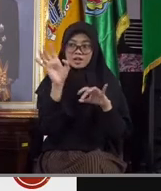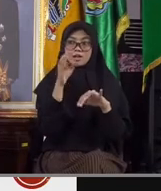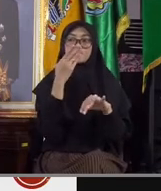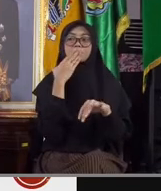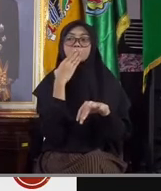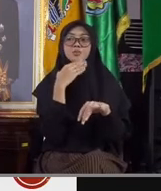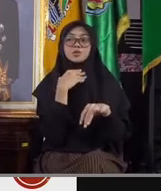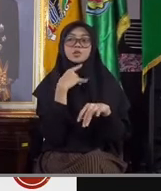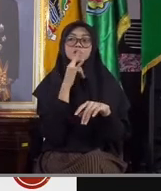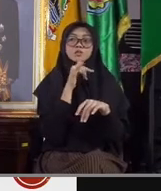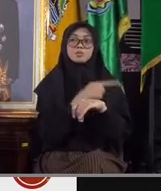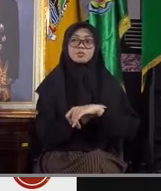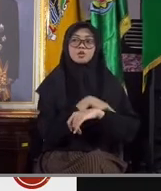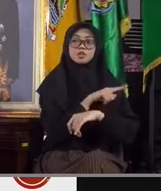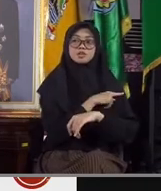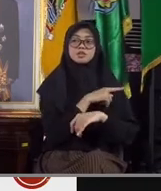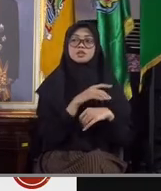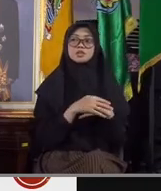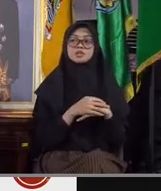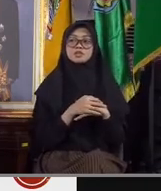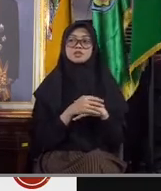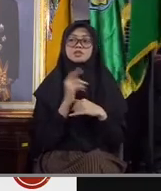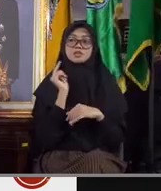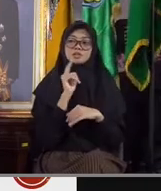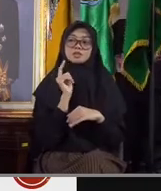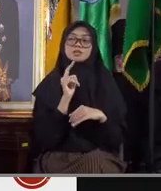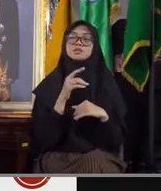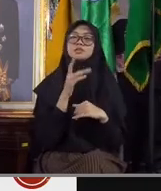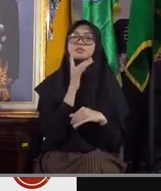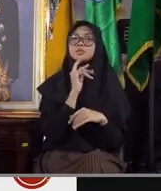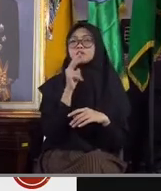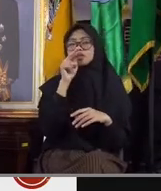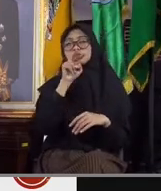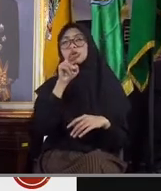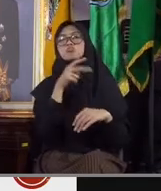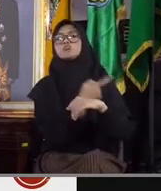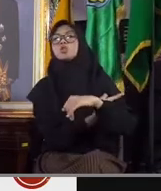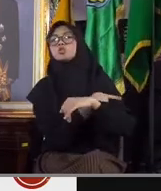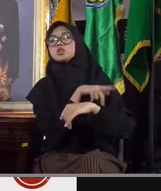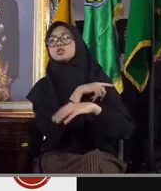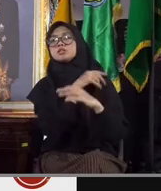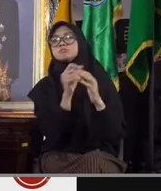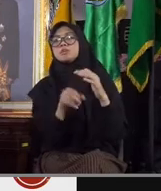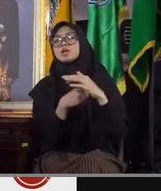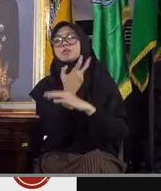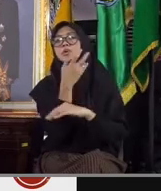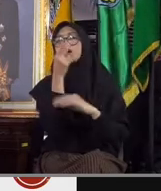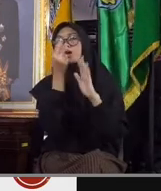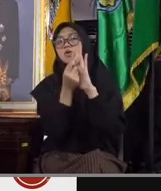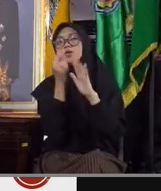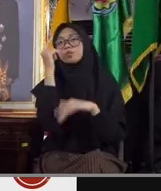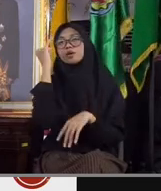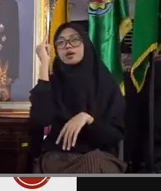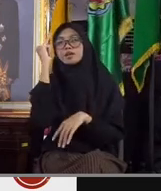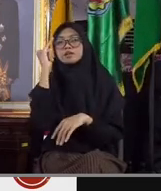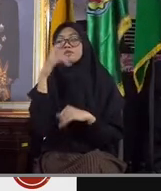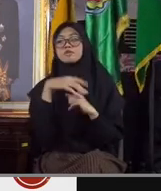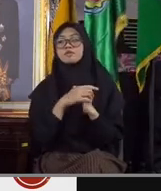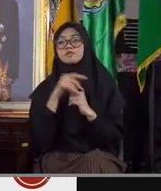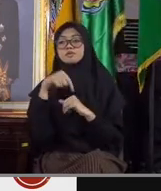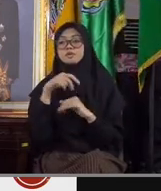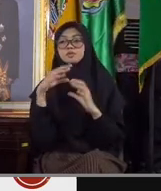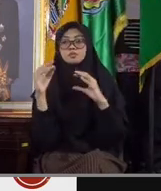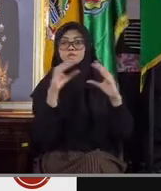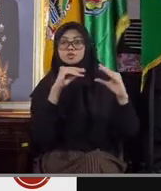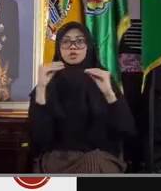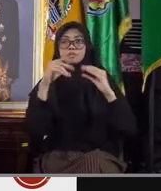diuji petik. Next. Maksudnya yang sudah diidentifikasi kota-kota ini kira-kira bisa dikembangkan sampai sejauh mana. Nah, saya berharap dalam Musrembang